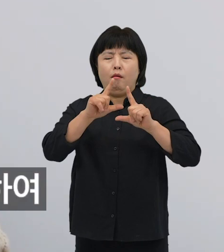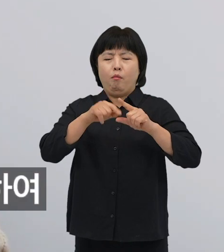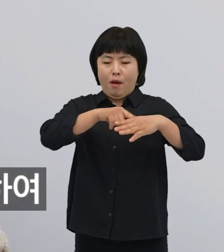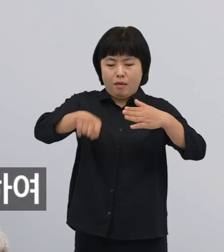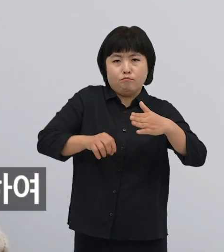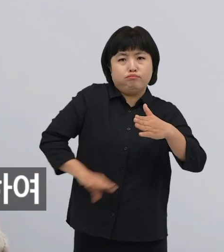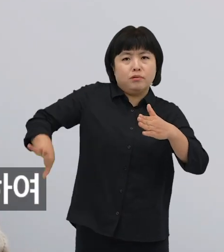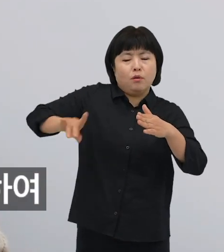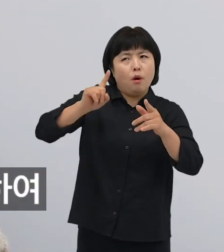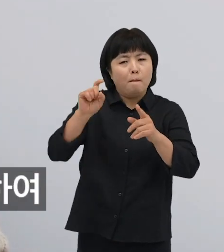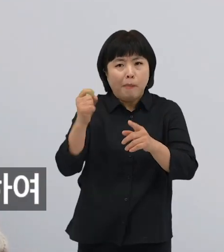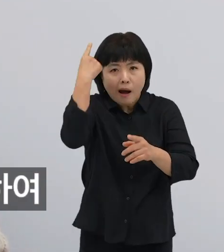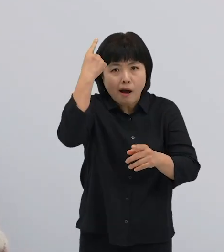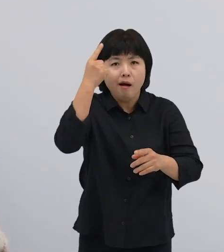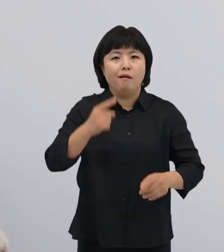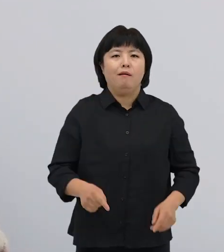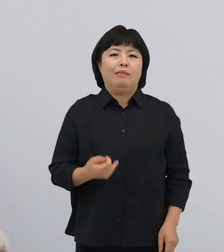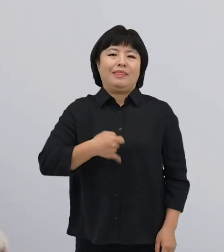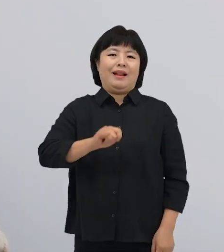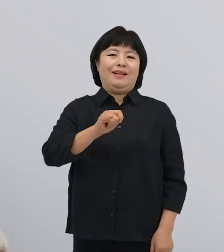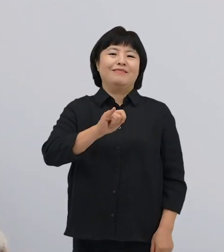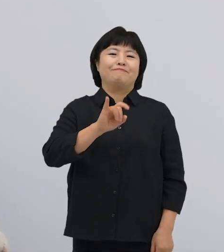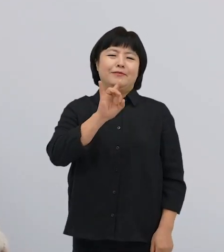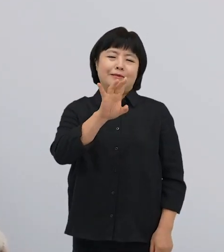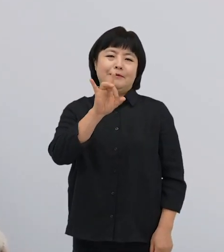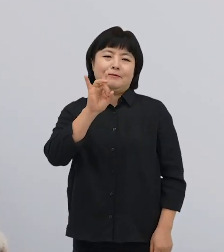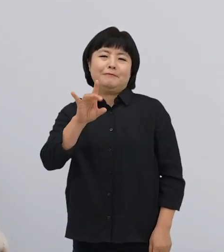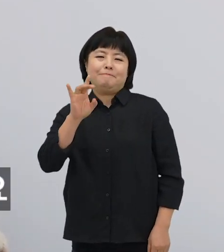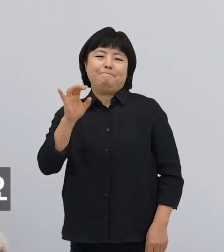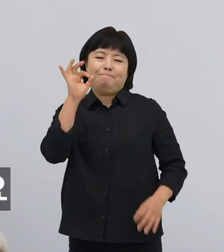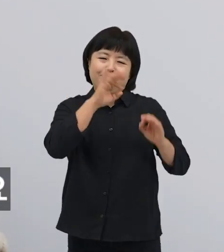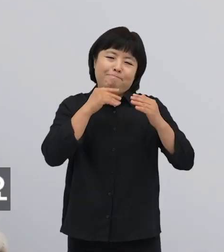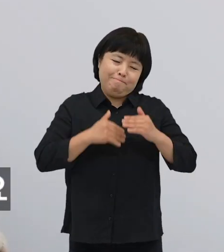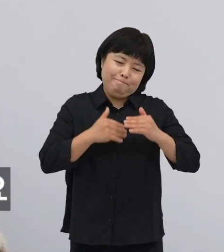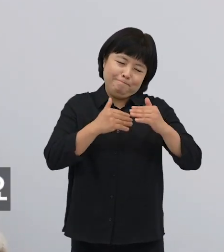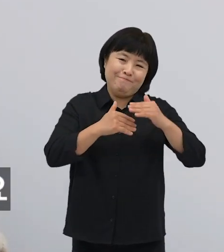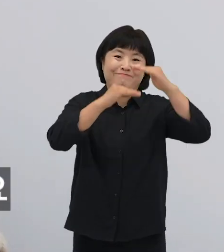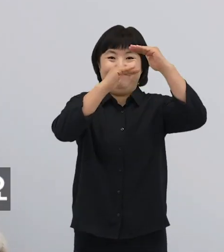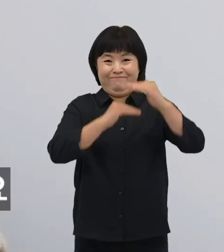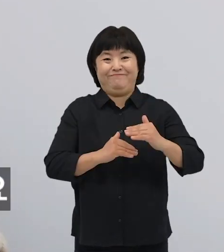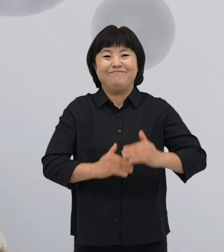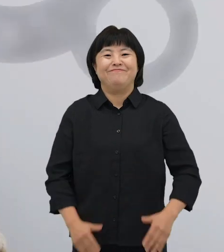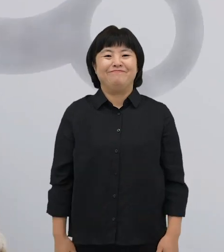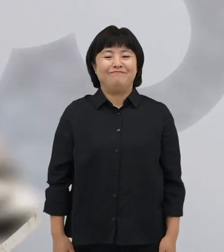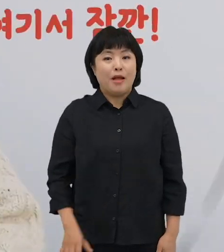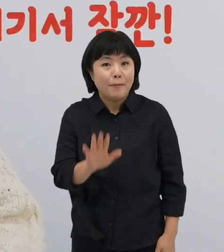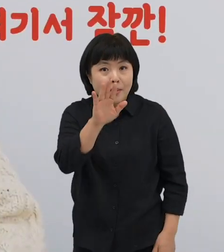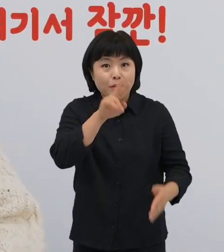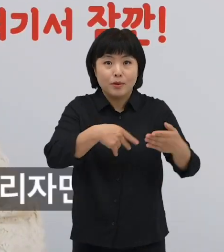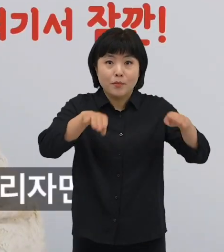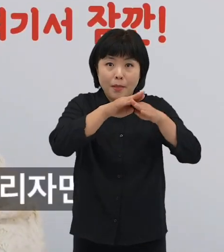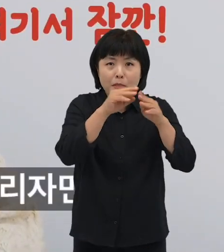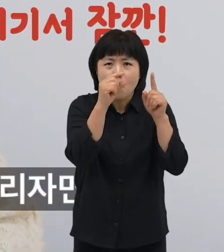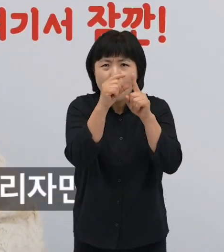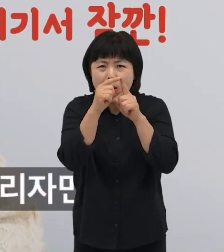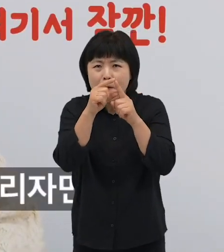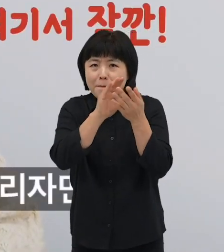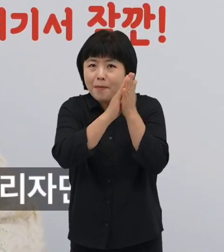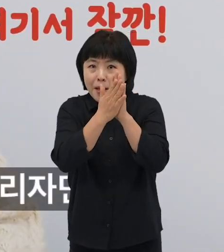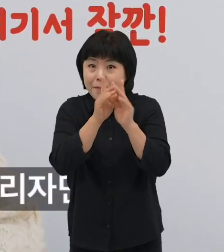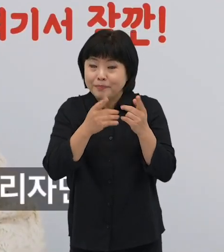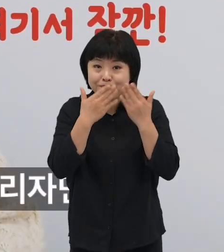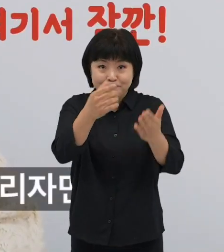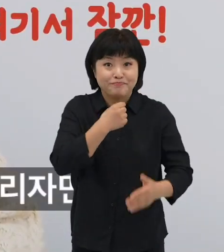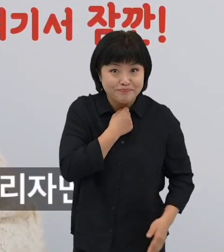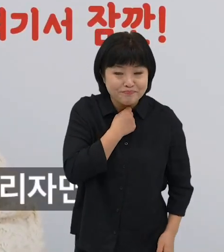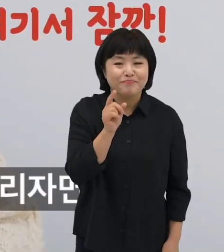삶을 관내 분실을 계기로 하여 딸 지민이 하나씩 더듬어 찾아가는 과정을 그리고 있어요. 여기서 잠깐 도서관 현장